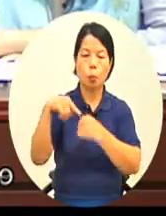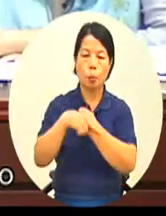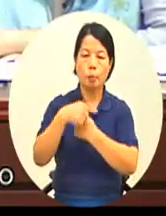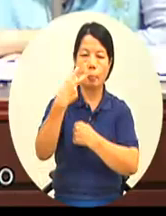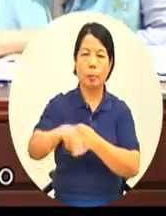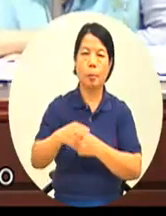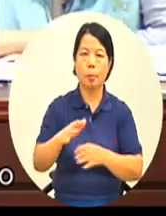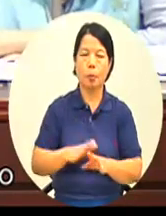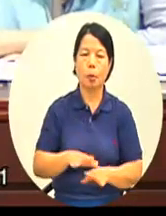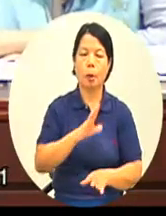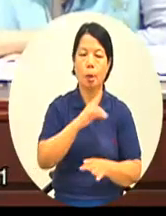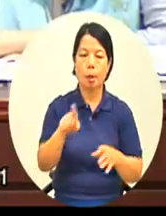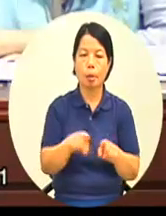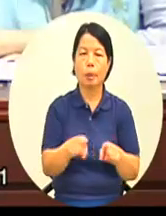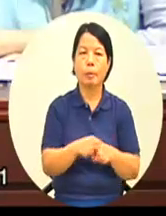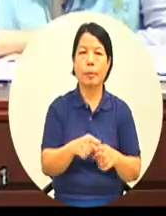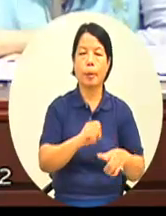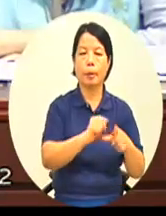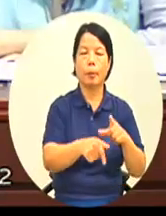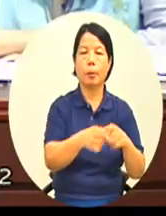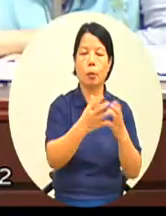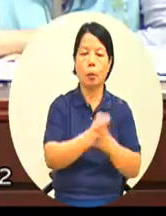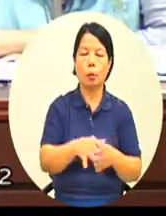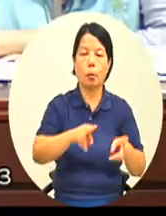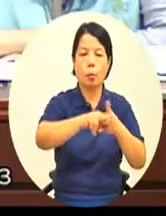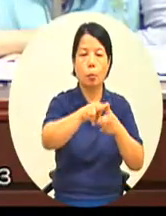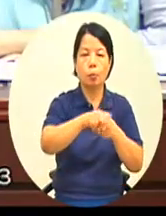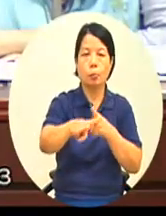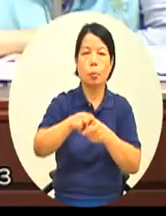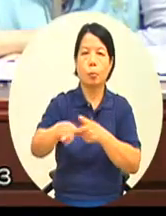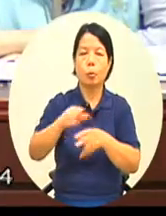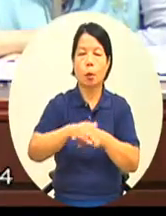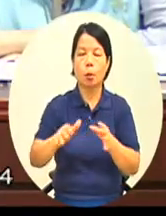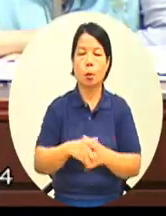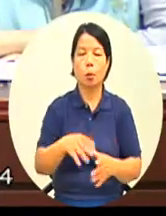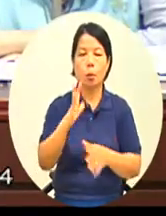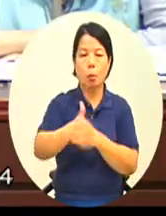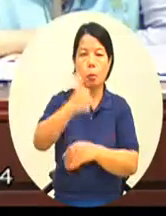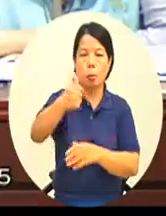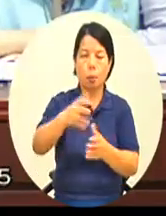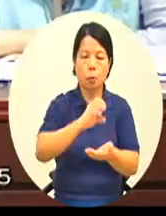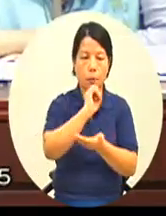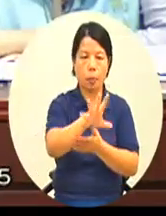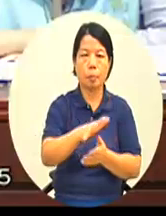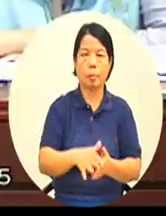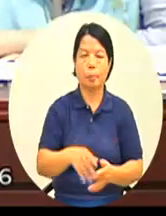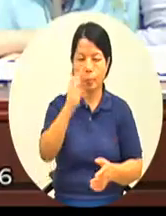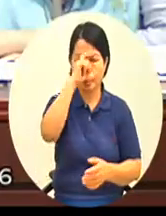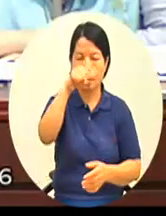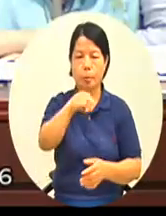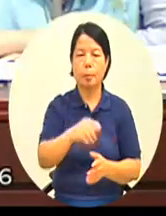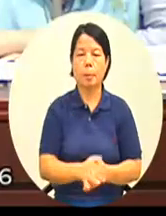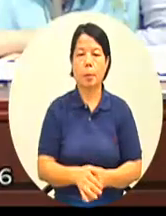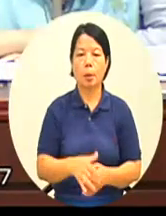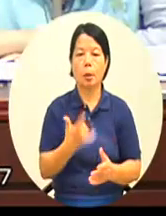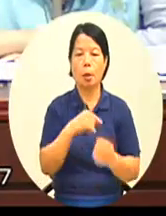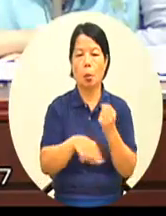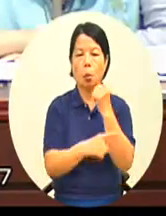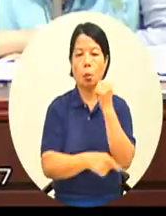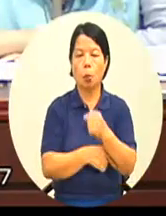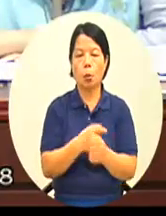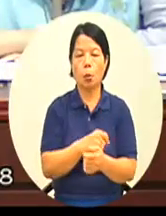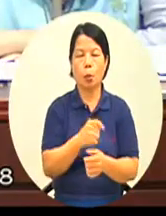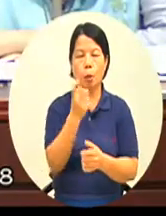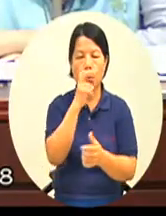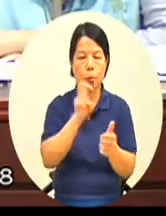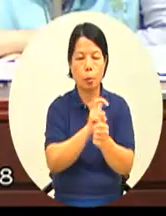于一般的事业单位，我们会发函的再次跟雇主提醒哈，希望他们可以优于法令来照顾自己